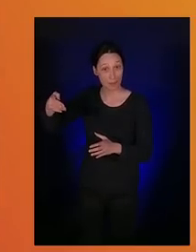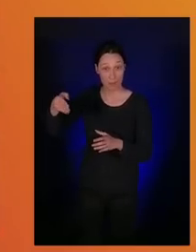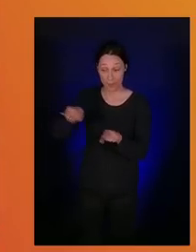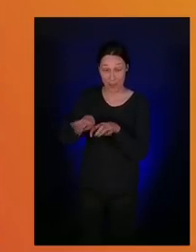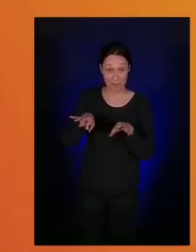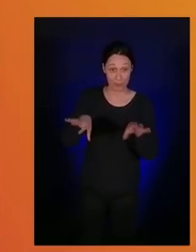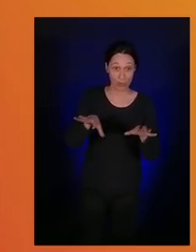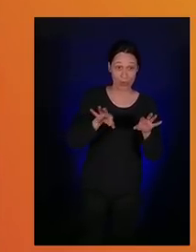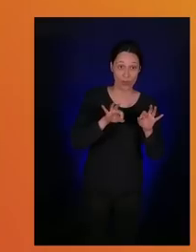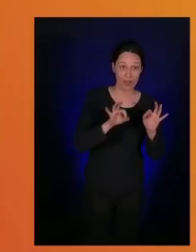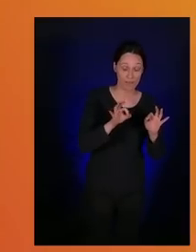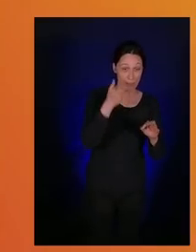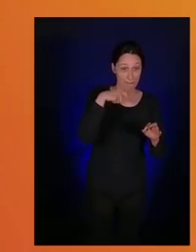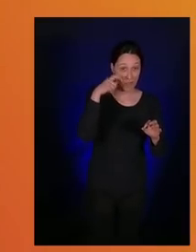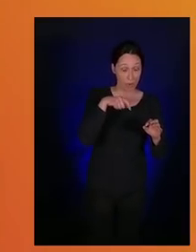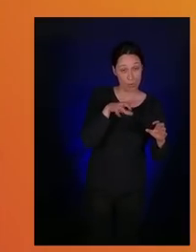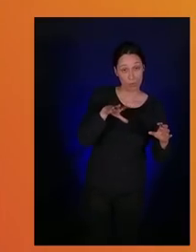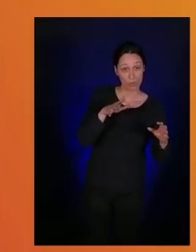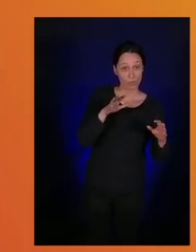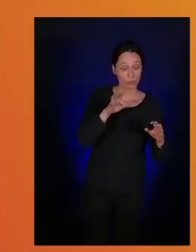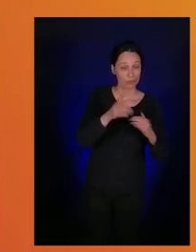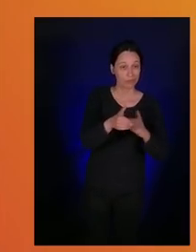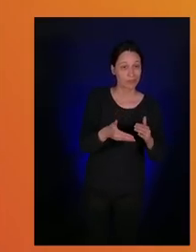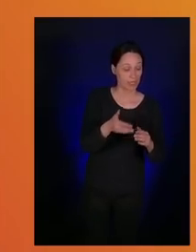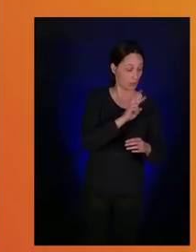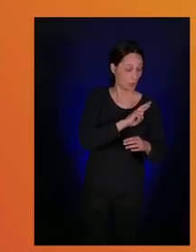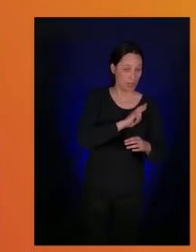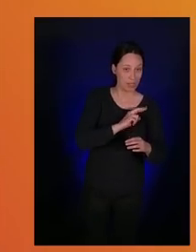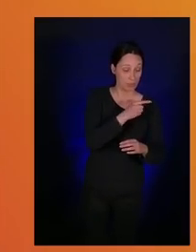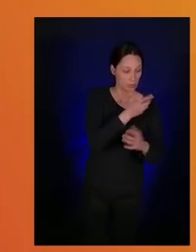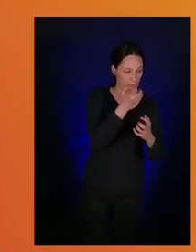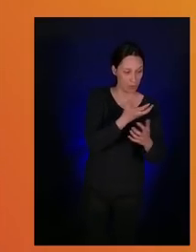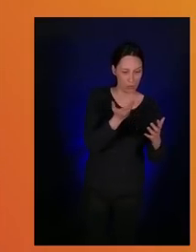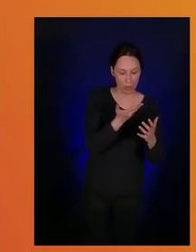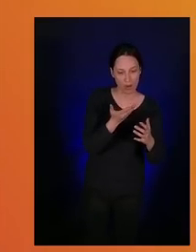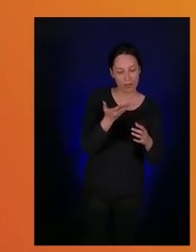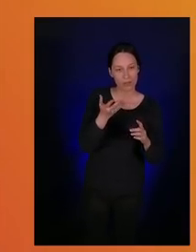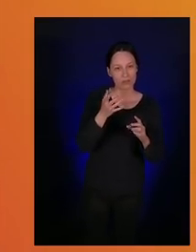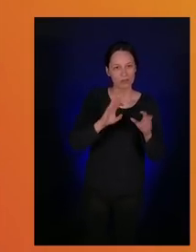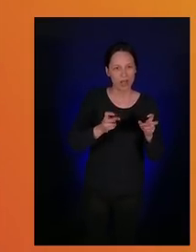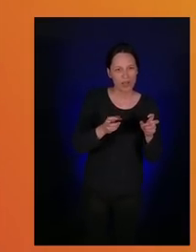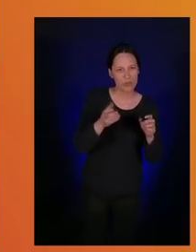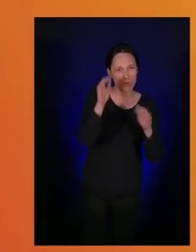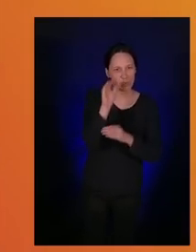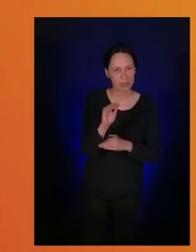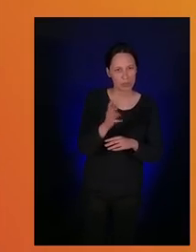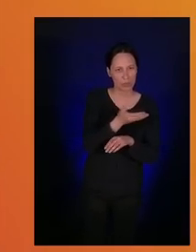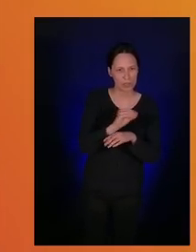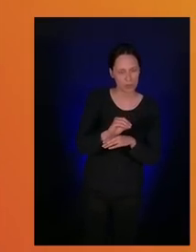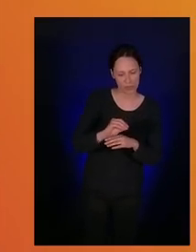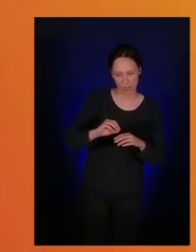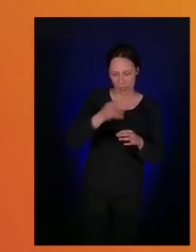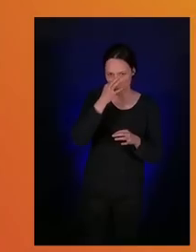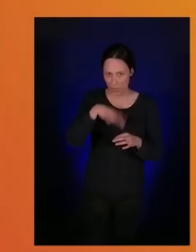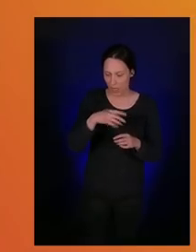casse de nos retraites. Macron voulait fusionner l'IRSN, c'est l'Institut de radioprotection de sûreté nucléaire, institut indépendant